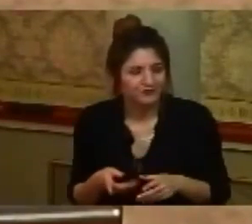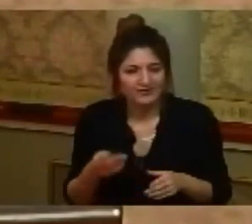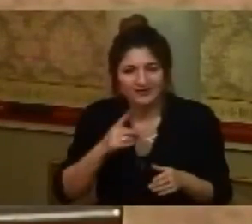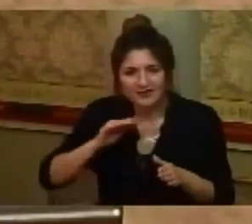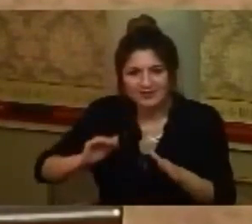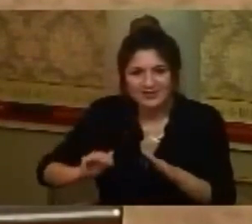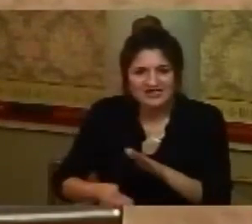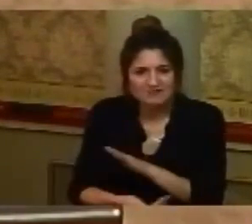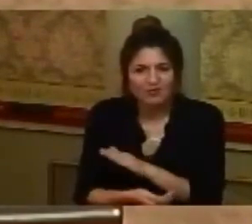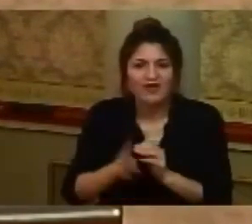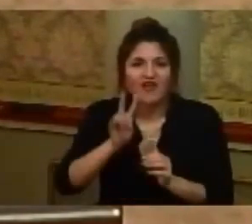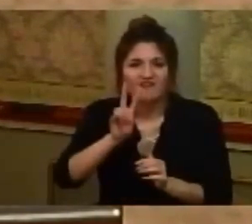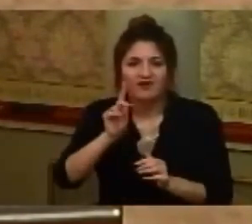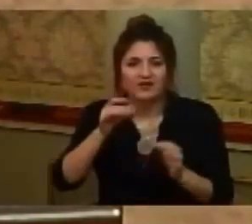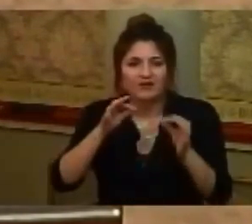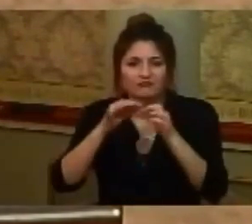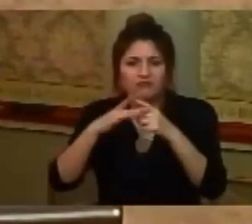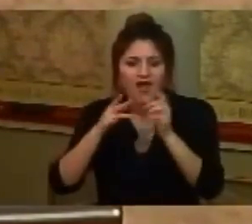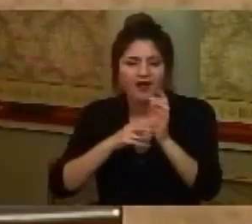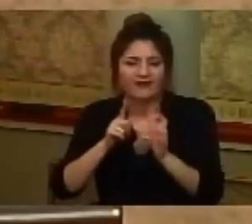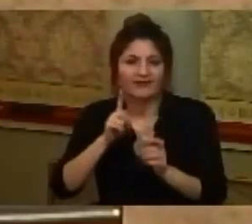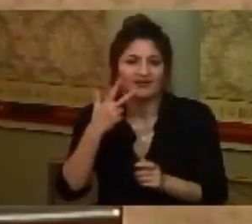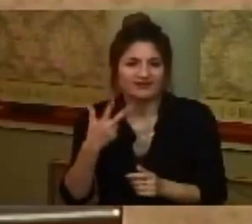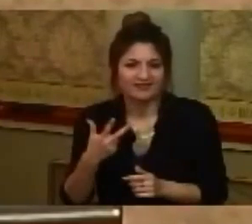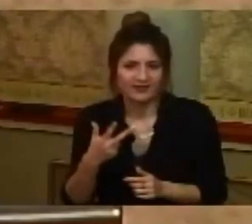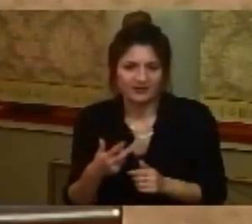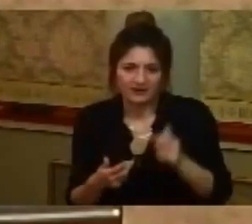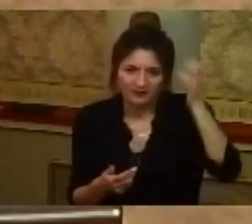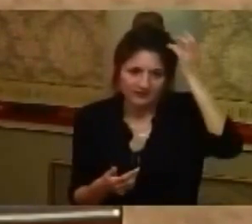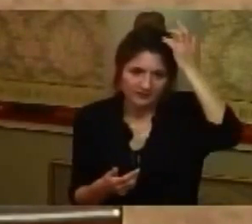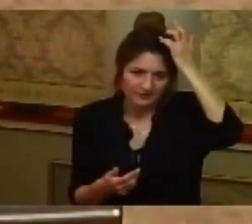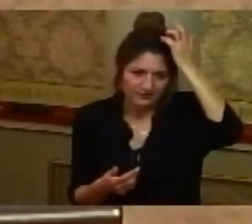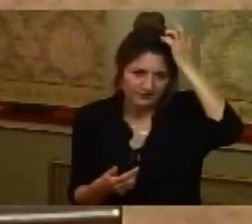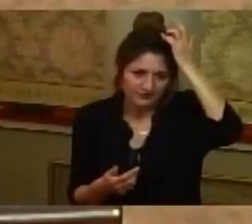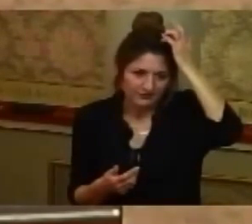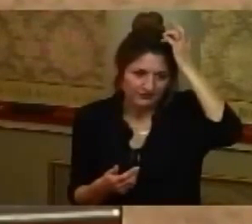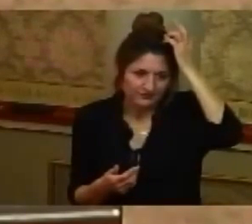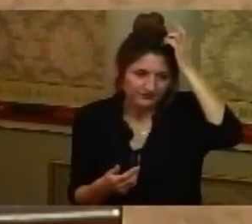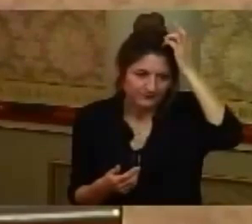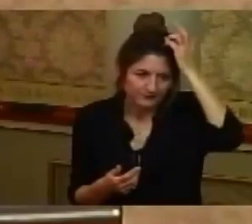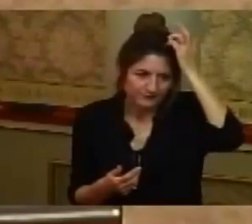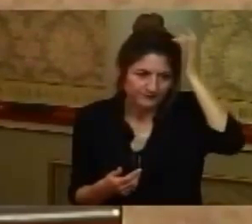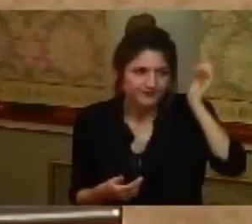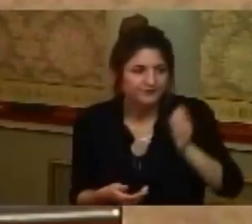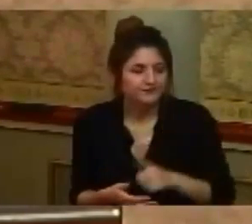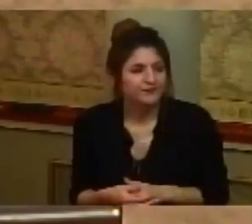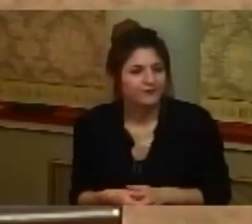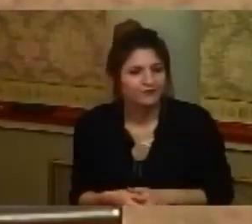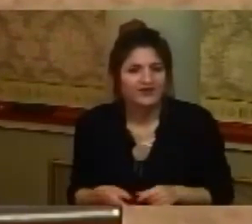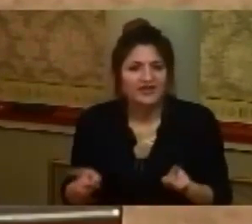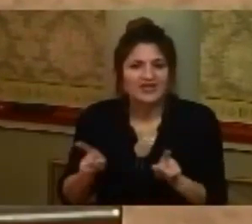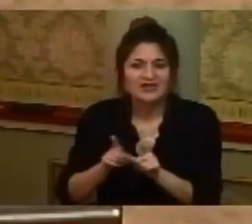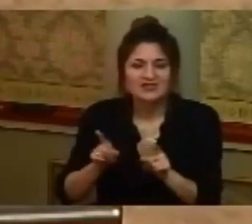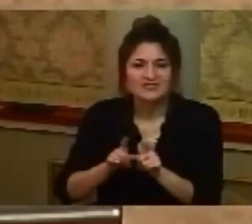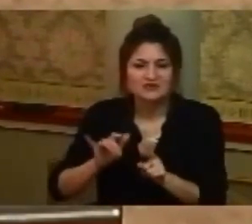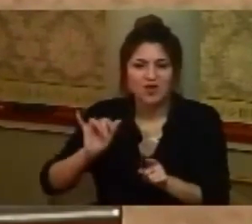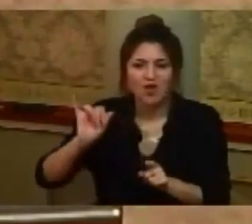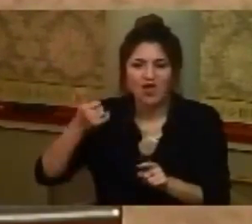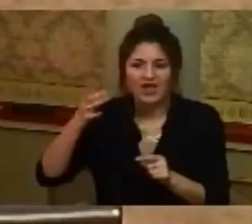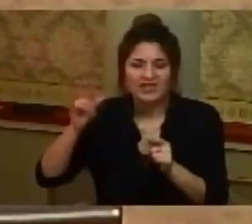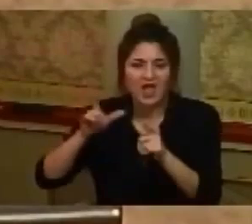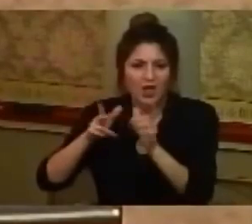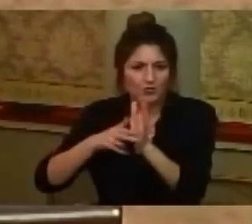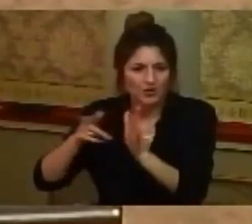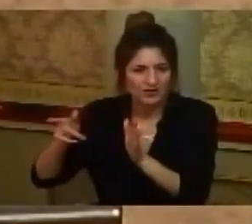onih Vrbana 3 i spojila se na Jarunsku. Zatim onog Jarunskog mosta, kažem, tamo